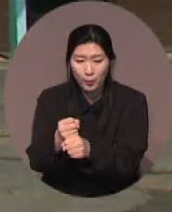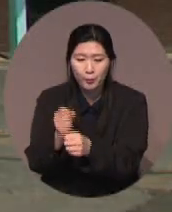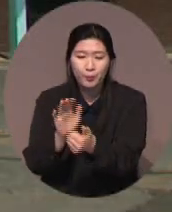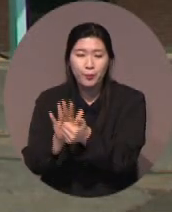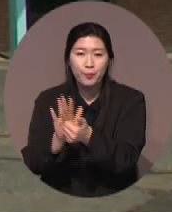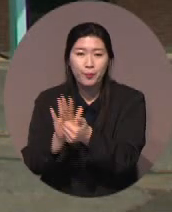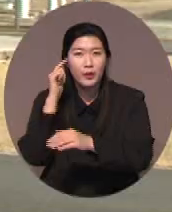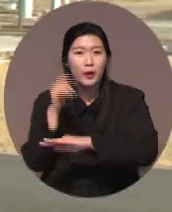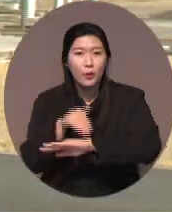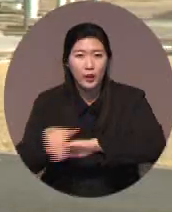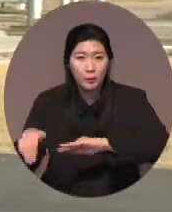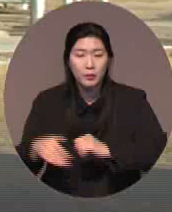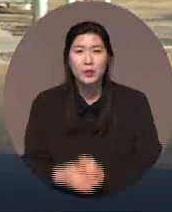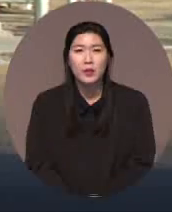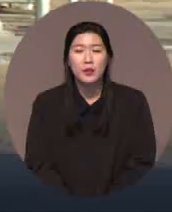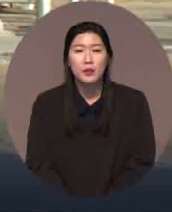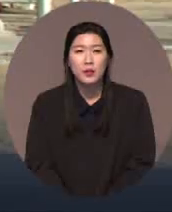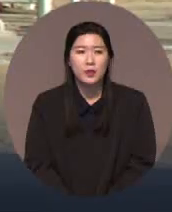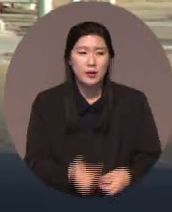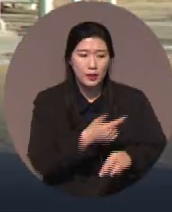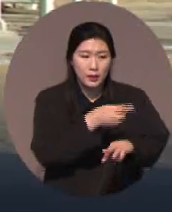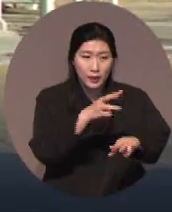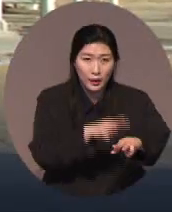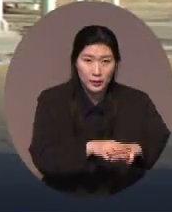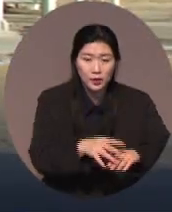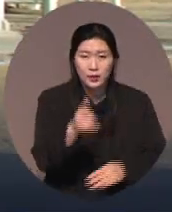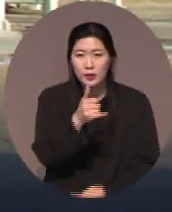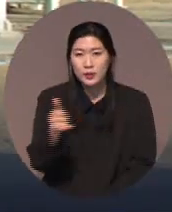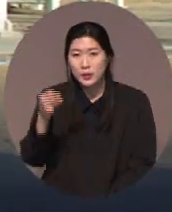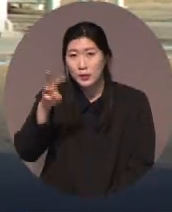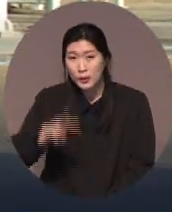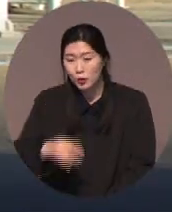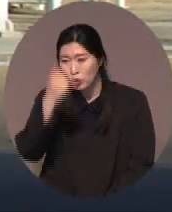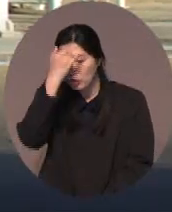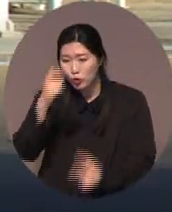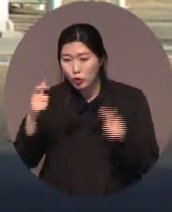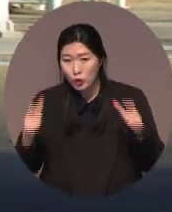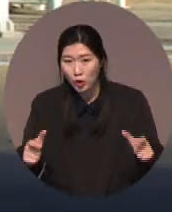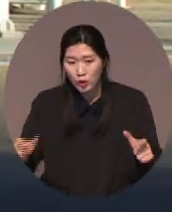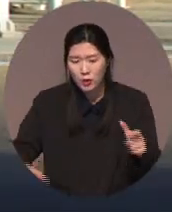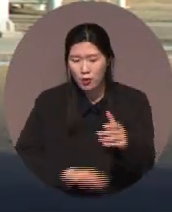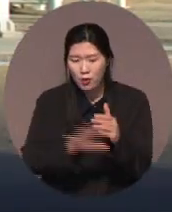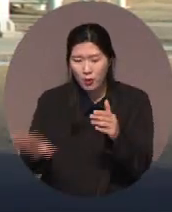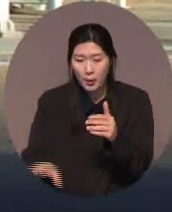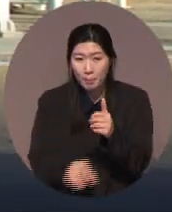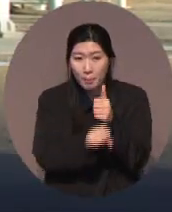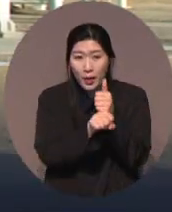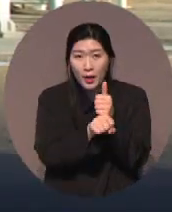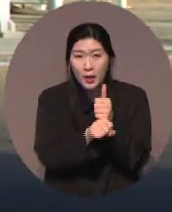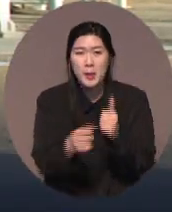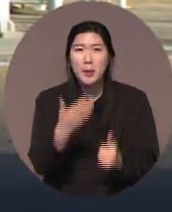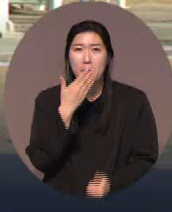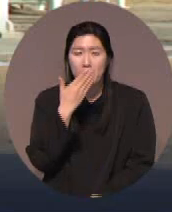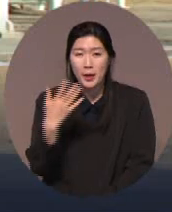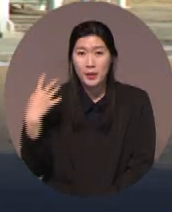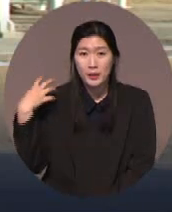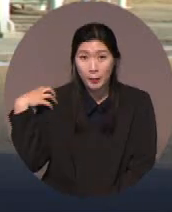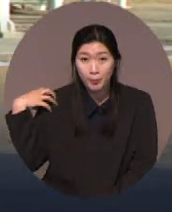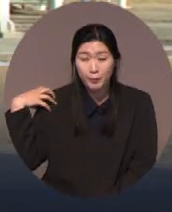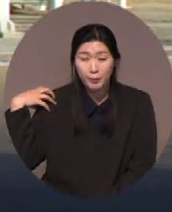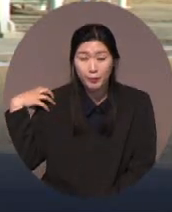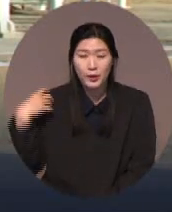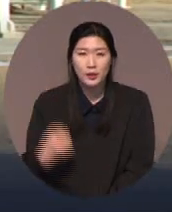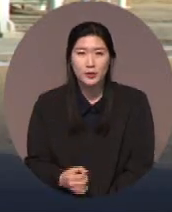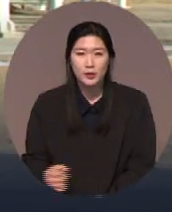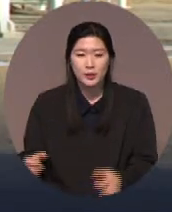돕습니다. 대전뿐만 아니라 세종, 그다음에 충청 지역까지 전체를 아우를 수 있는 그런 지역